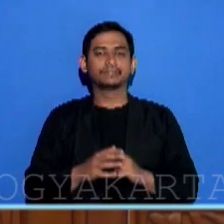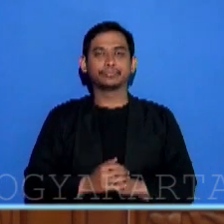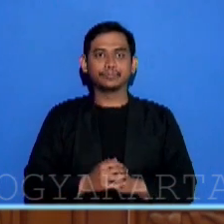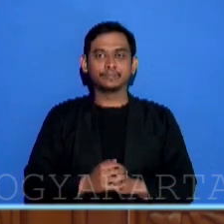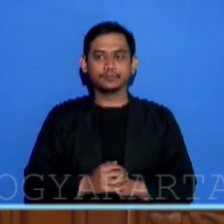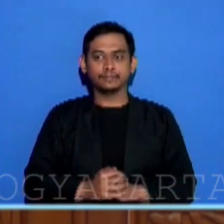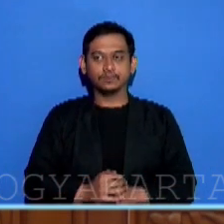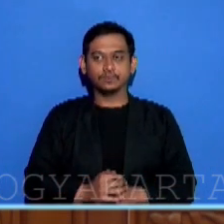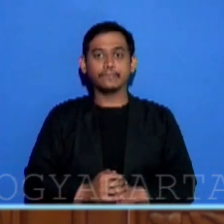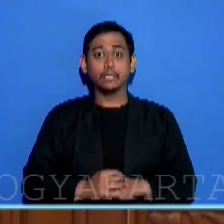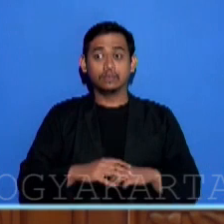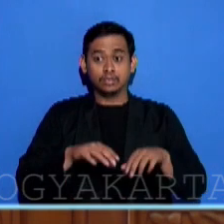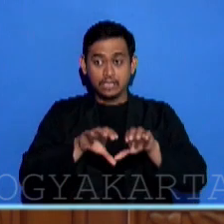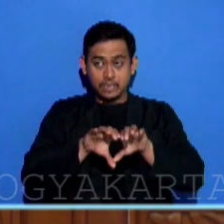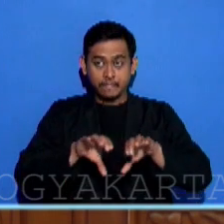usahaceng